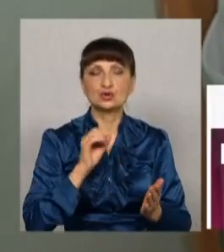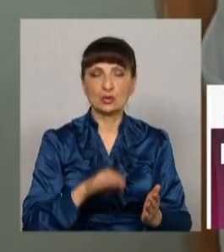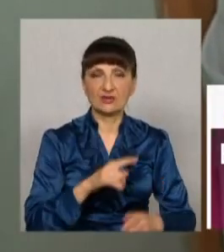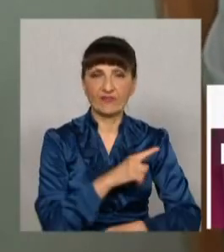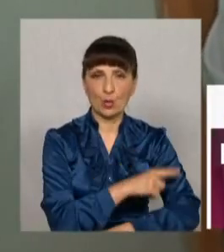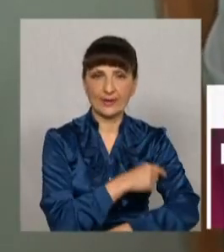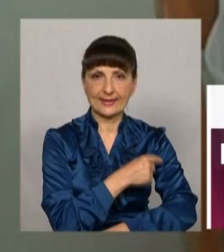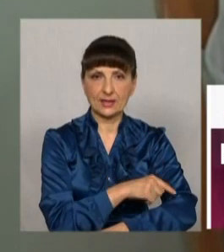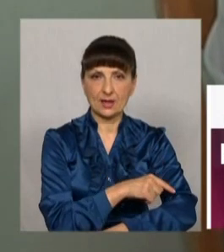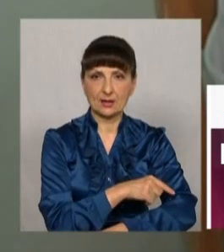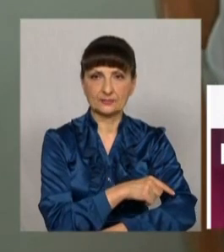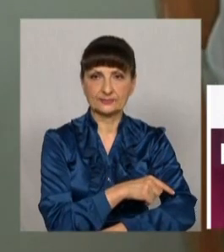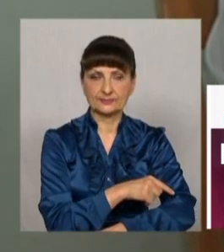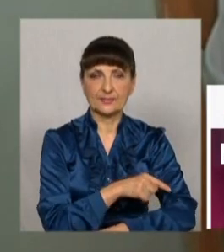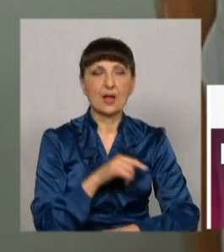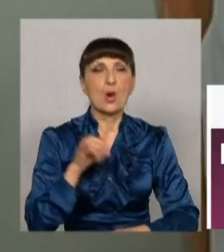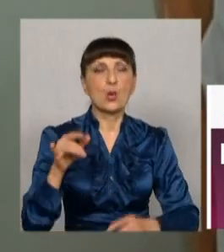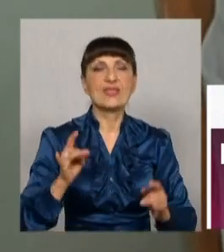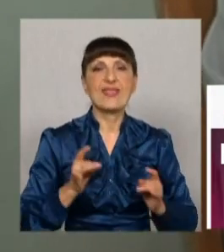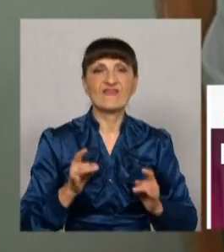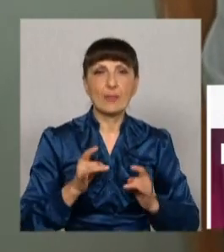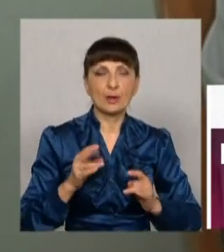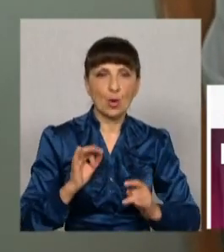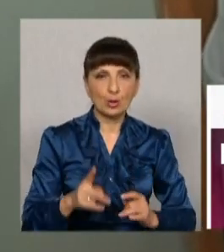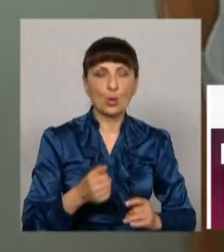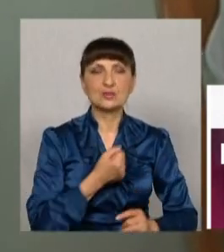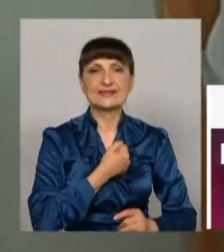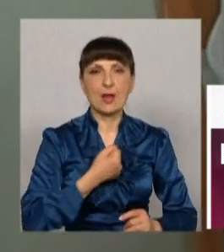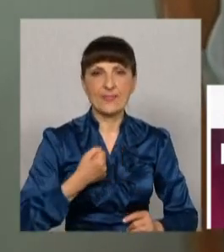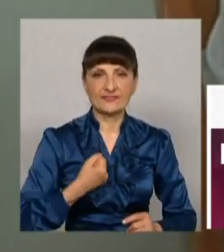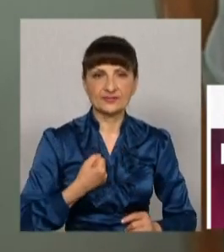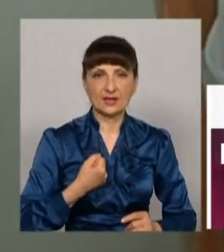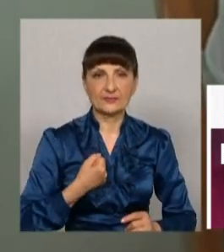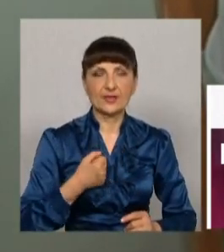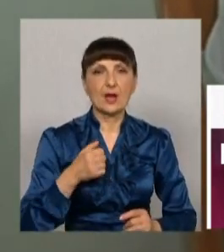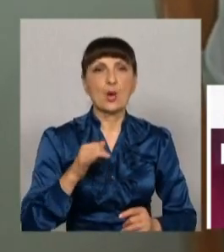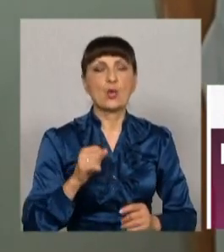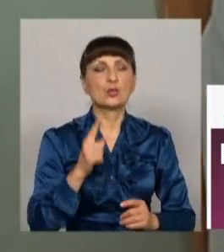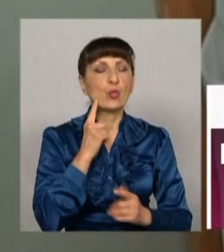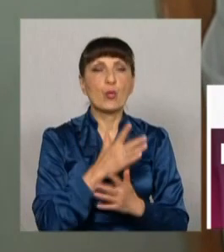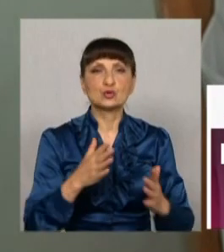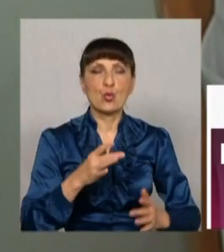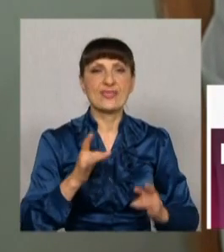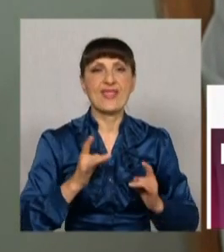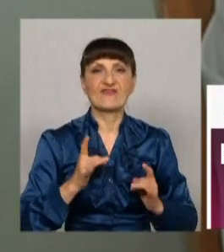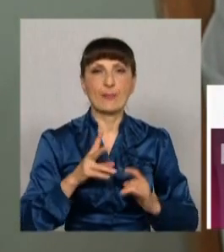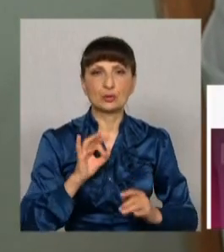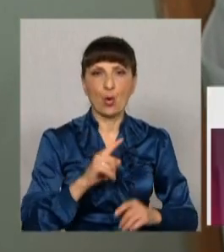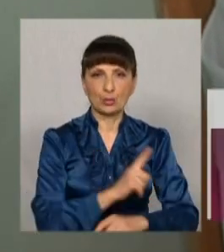поликлинике, у невропатолога, у терапевта. Основного невропатолога состоит на